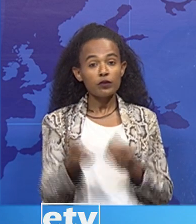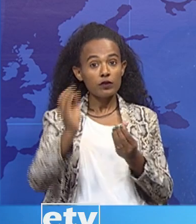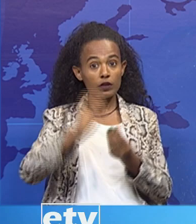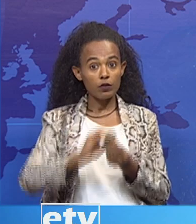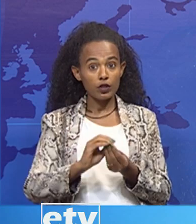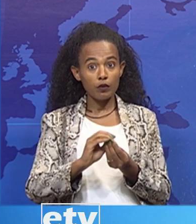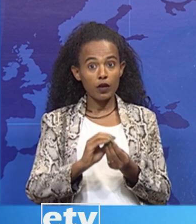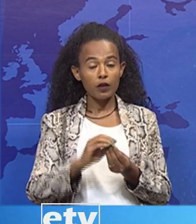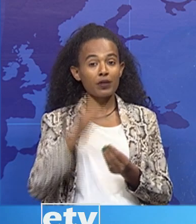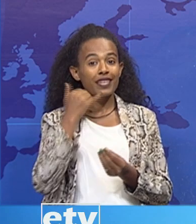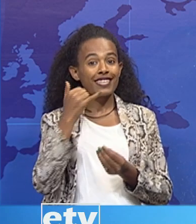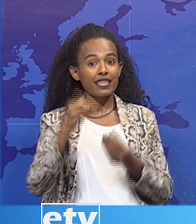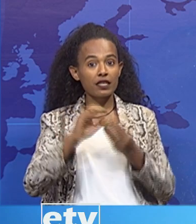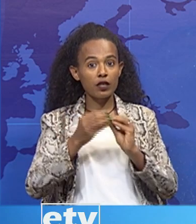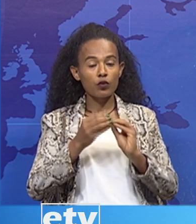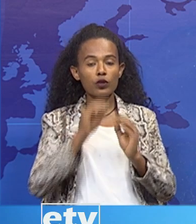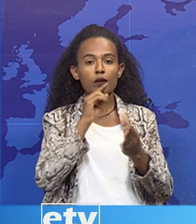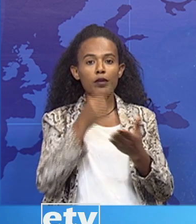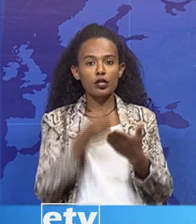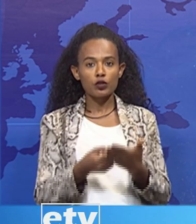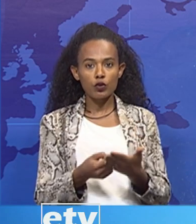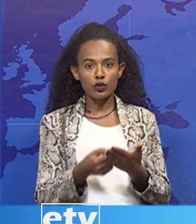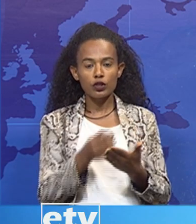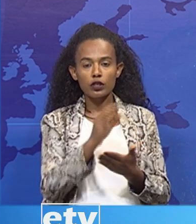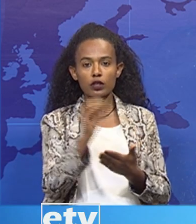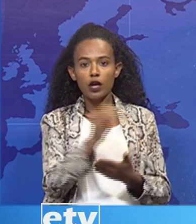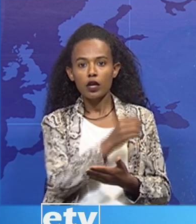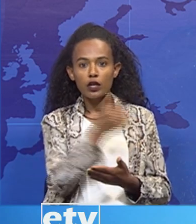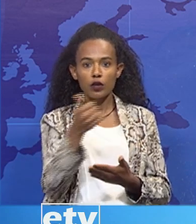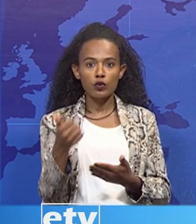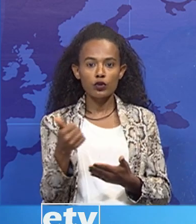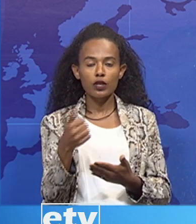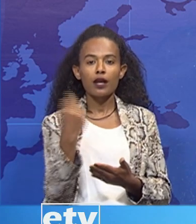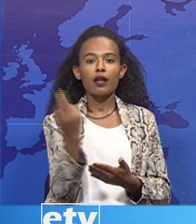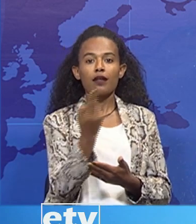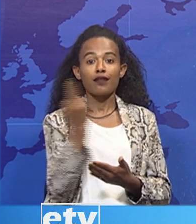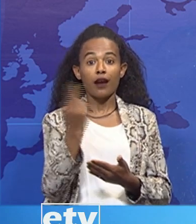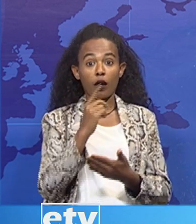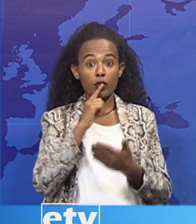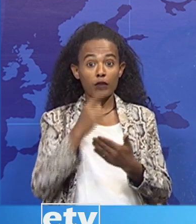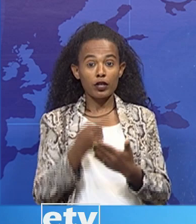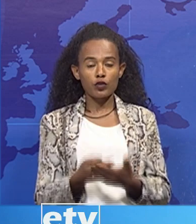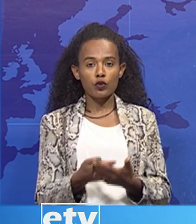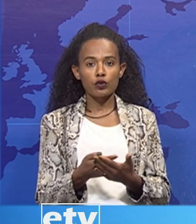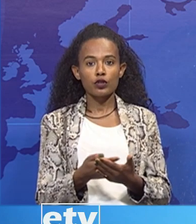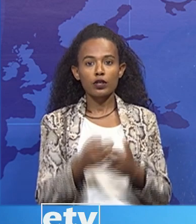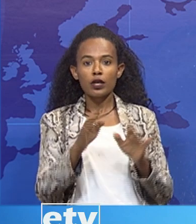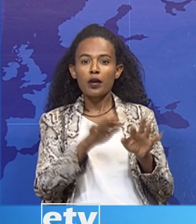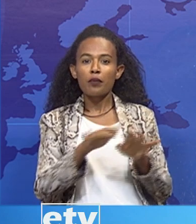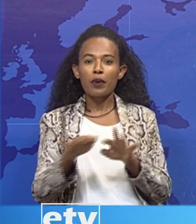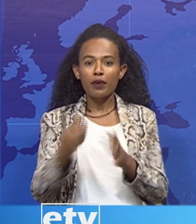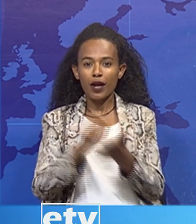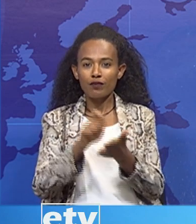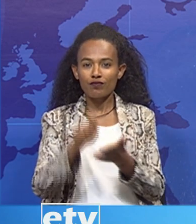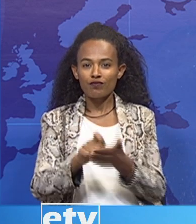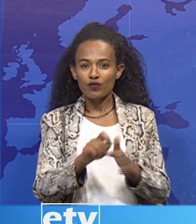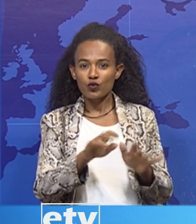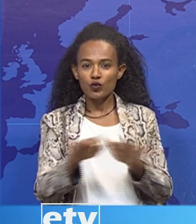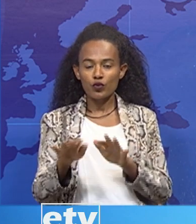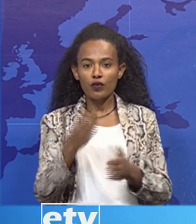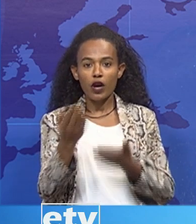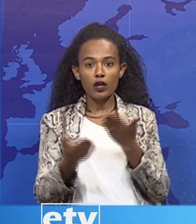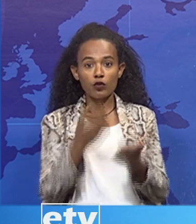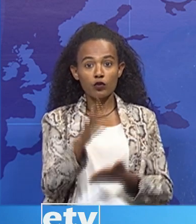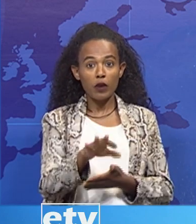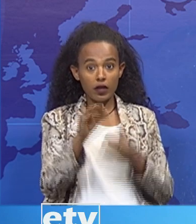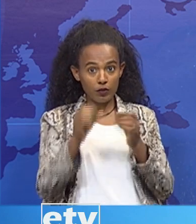በተጨማሪም የስልክ ቁጥር መረጃዎችን እና ሌሎች ተጠቃሚ መረጃዎችን በብሬል ጽሑፍ አገልግሎት ማግኘት